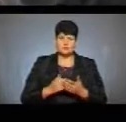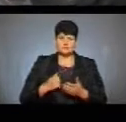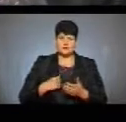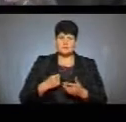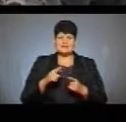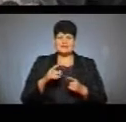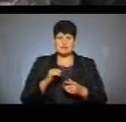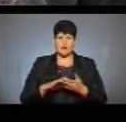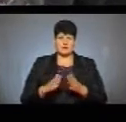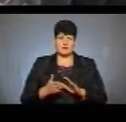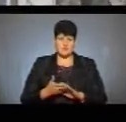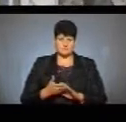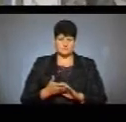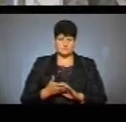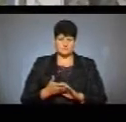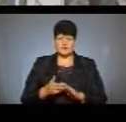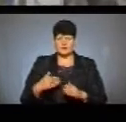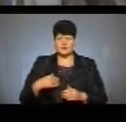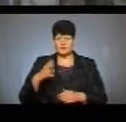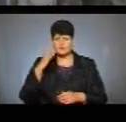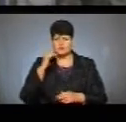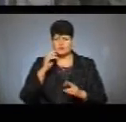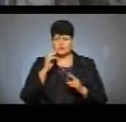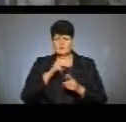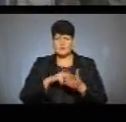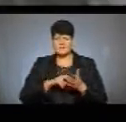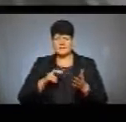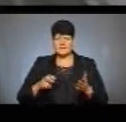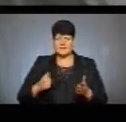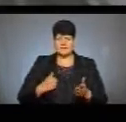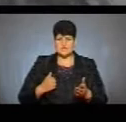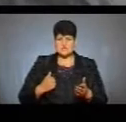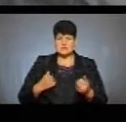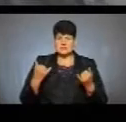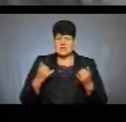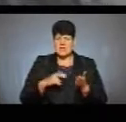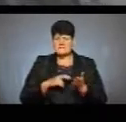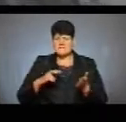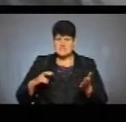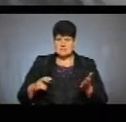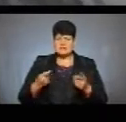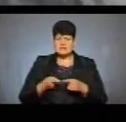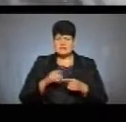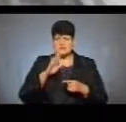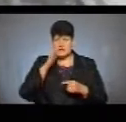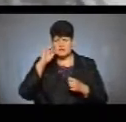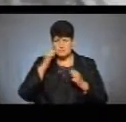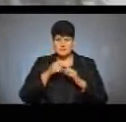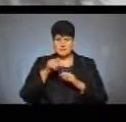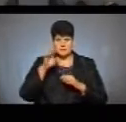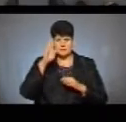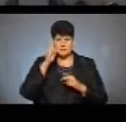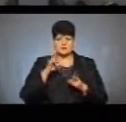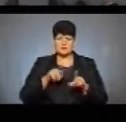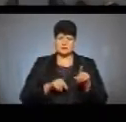контрактом. Я рахую, що неправильно від військ зараз відійти, це зрадити пам'ять тих пацанів, які там